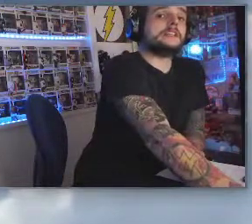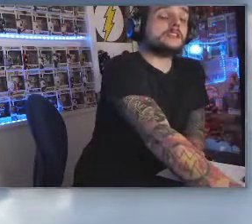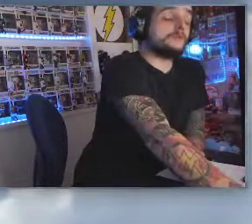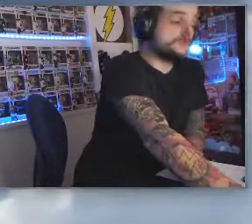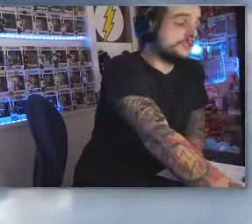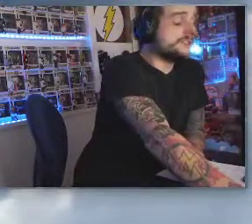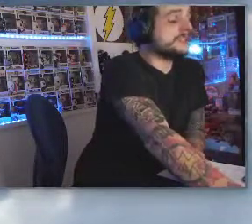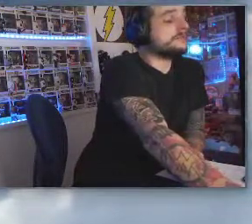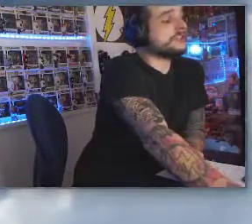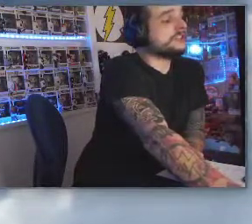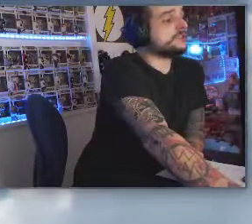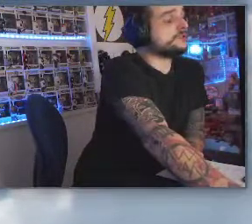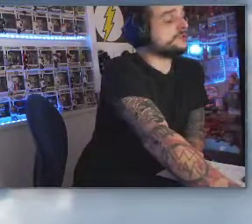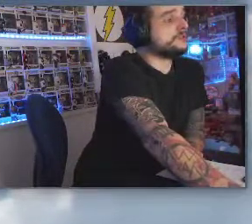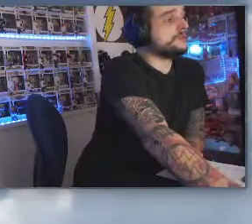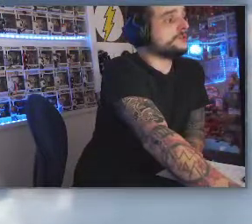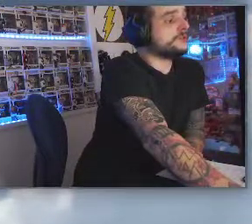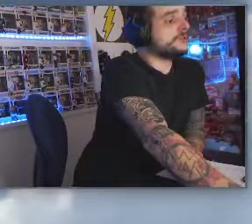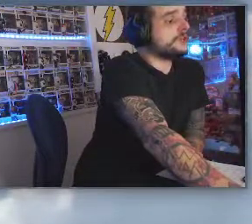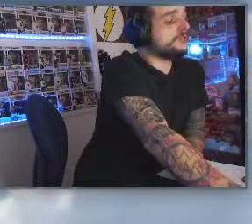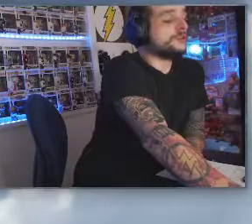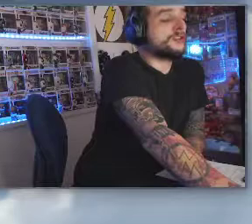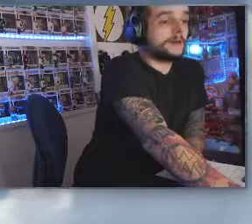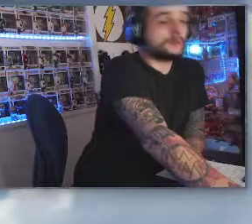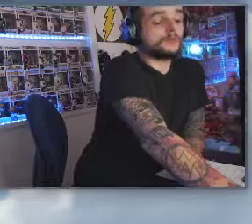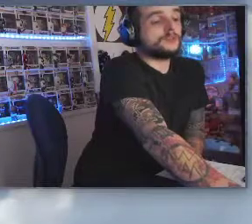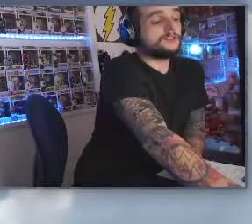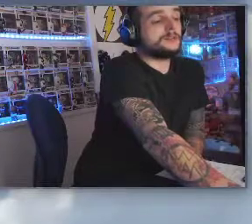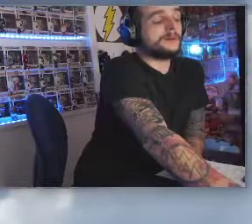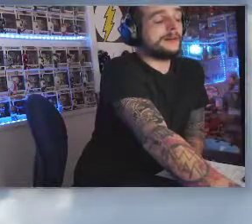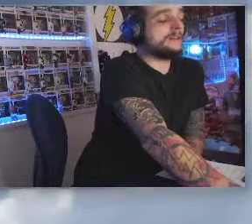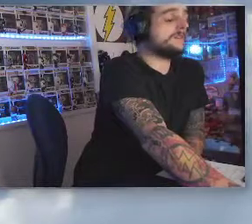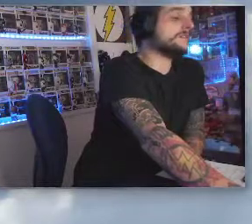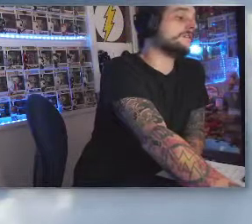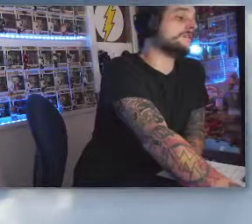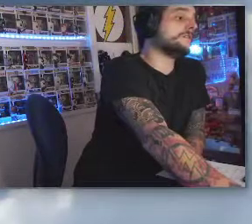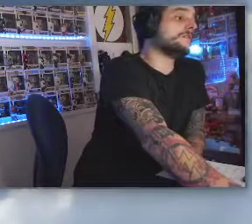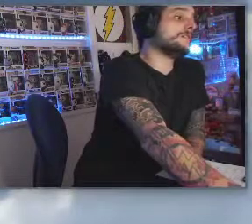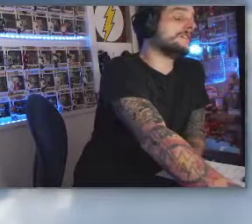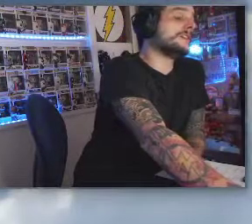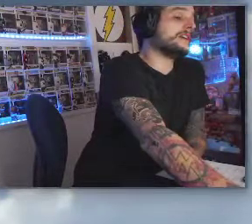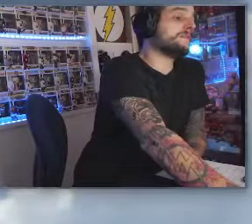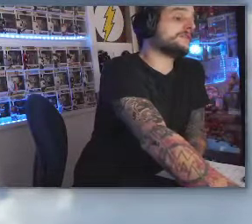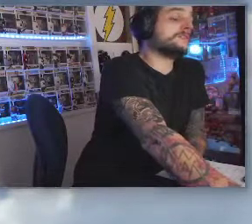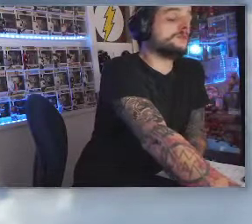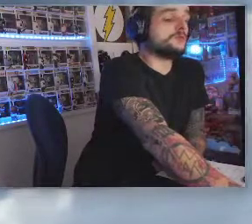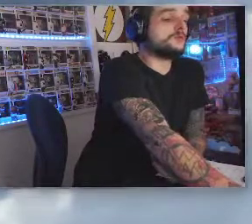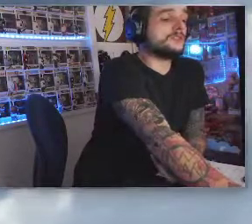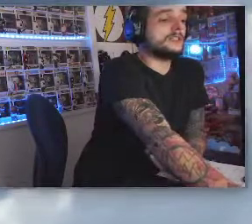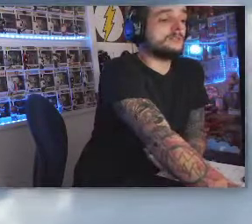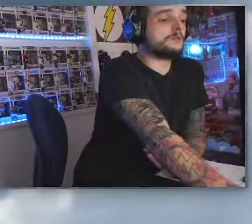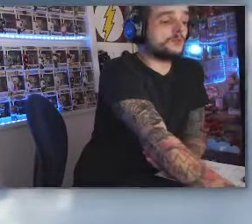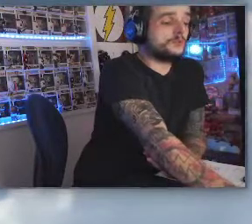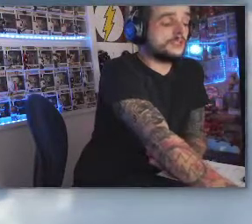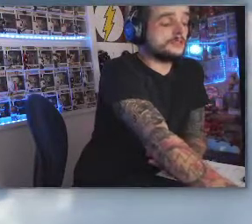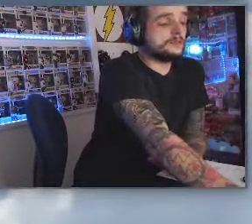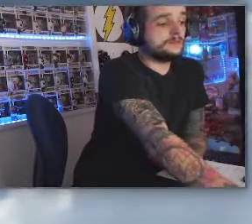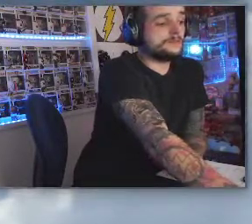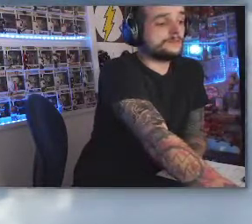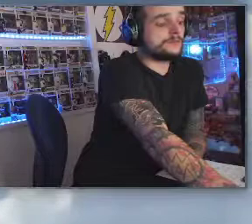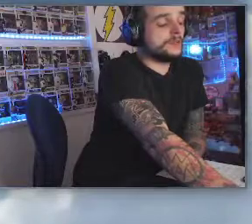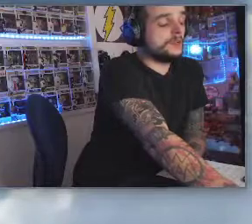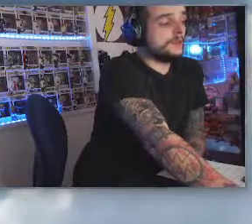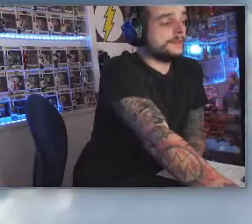Et comme je vous ai dit, allez voir la chaîne de Juste Milieu. On n'est pas content, si c'est pas mal. La page Facebook, du coup, c'est « Posons-nous des